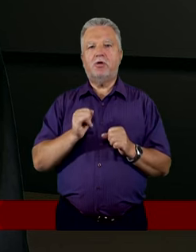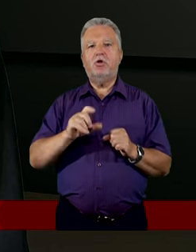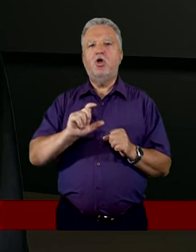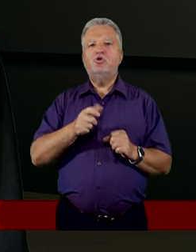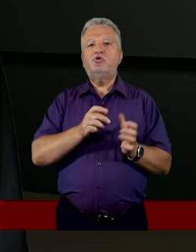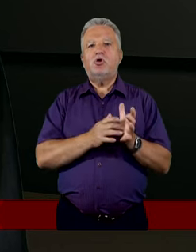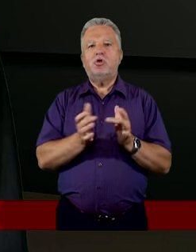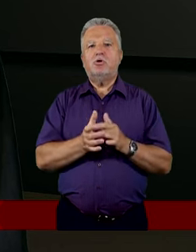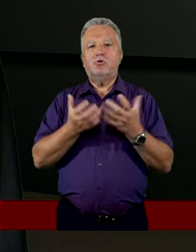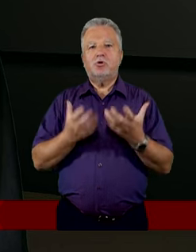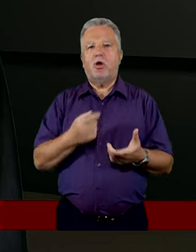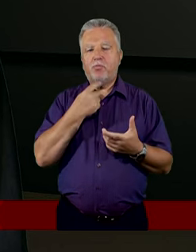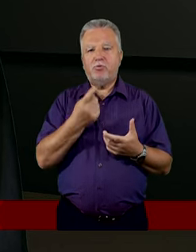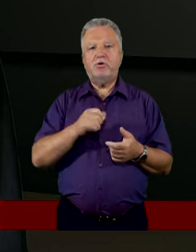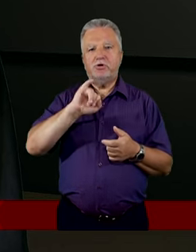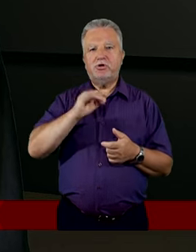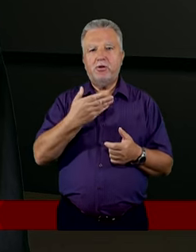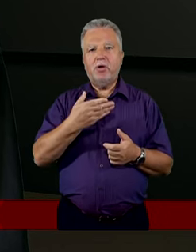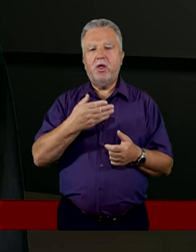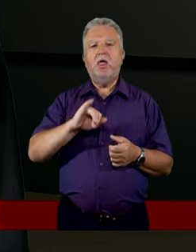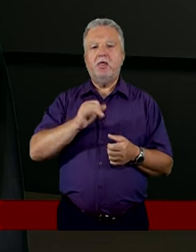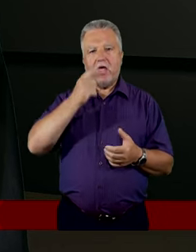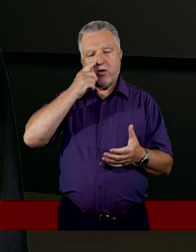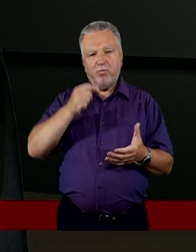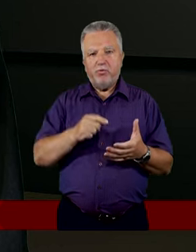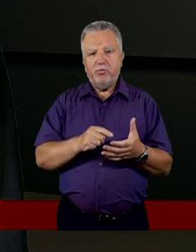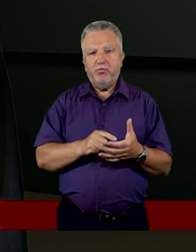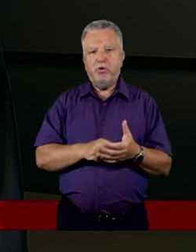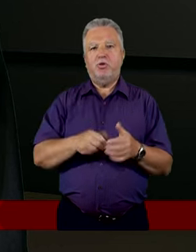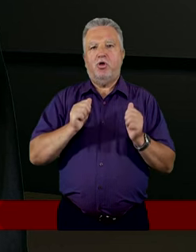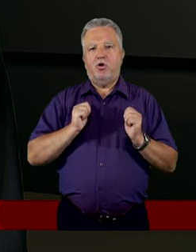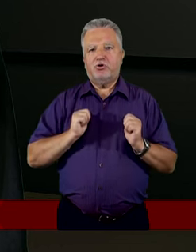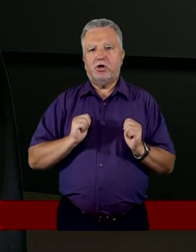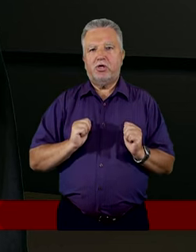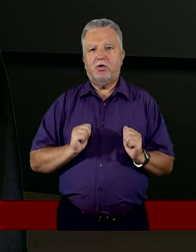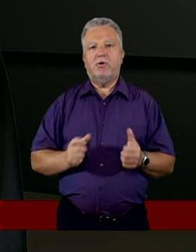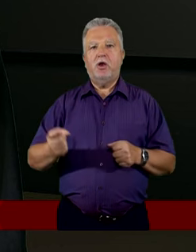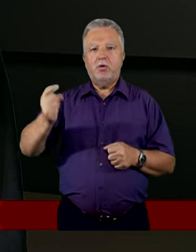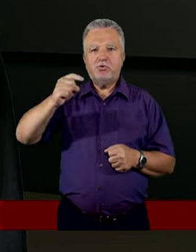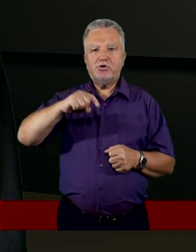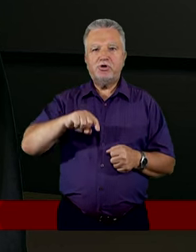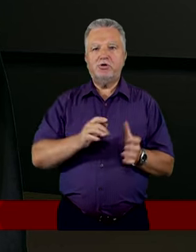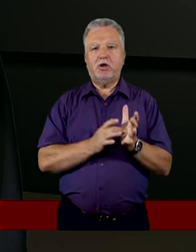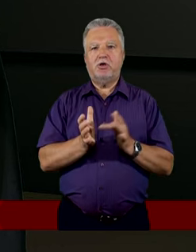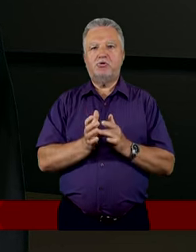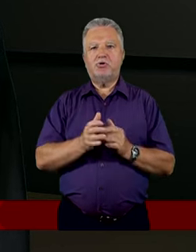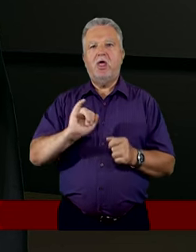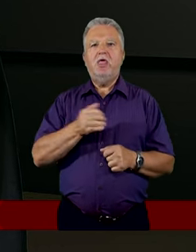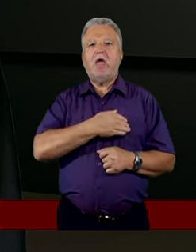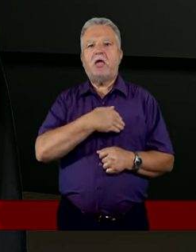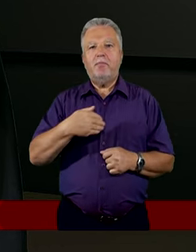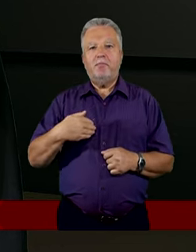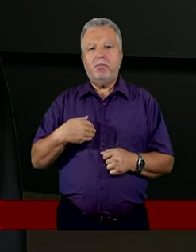co Jezus chciał powiedzieć im, jak powinni byli oczekiwać przyjścia Jego i jak